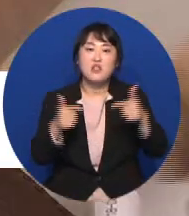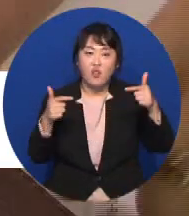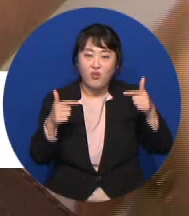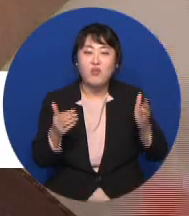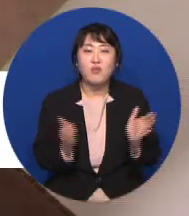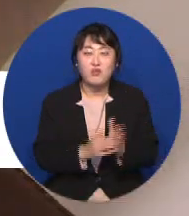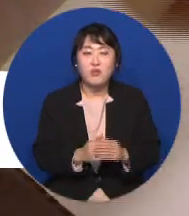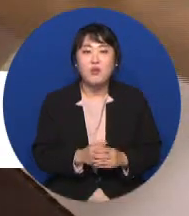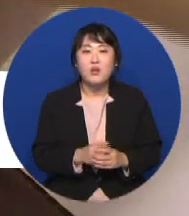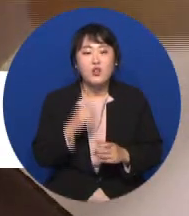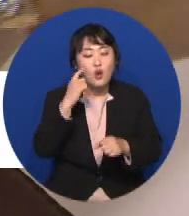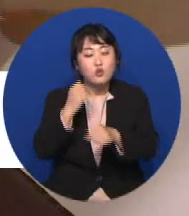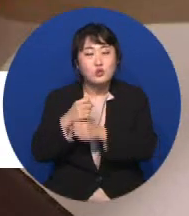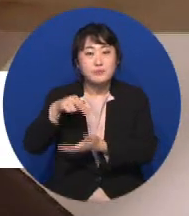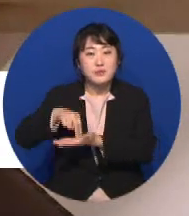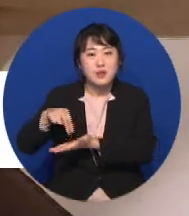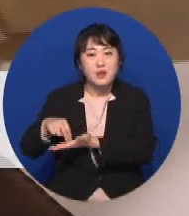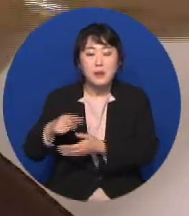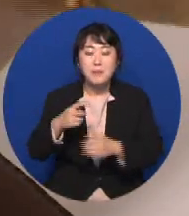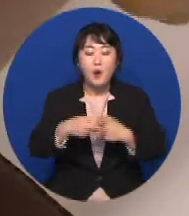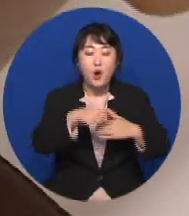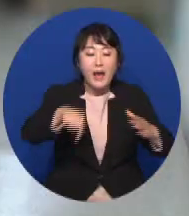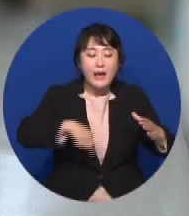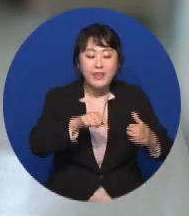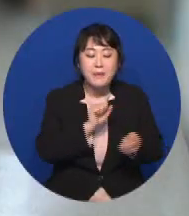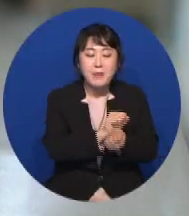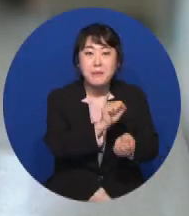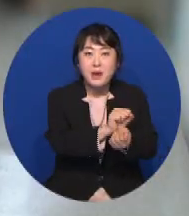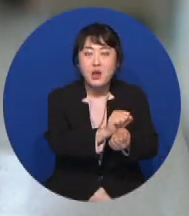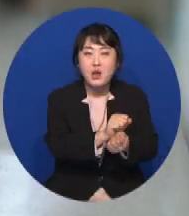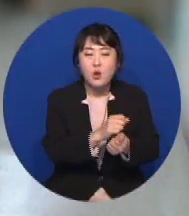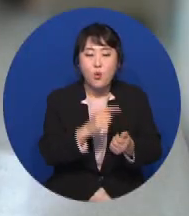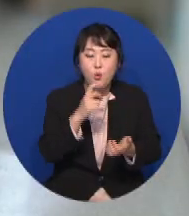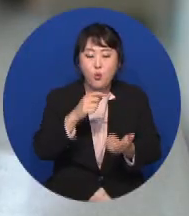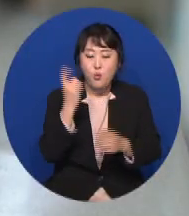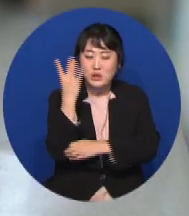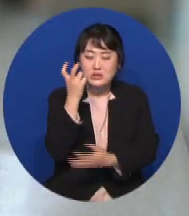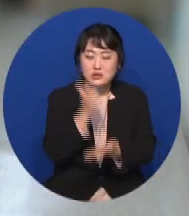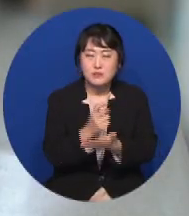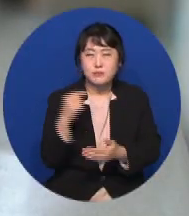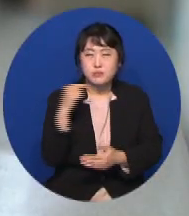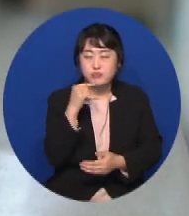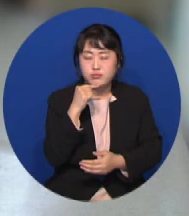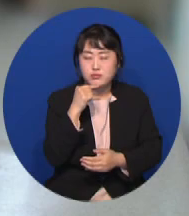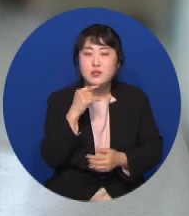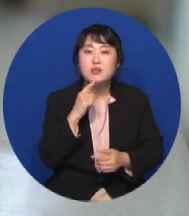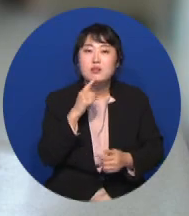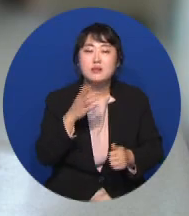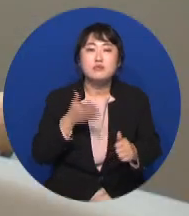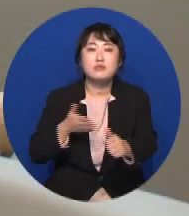것으로 연구원 측은 병원내 감염 관리 원칙을 철저히 지켜 줄 것을 당부했습니다